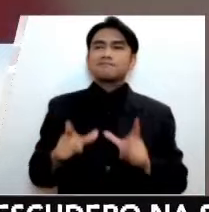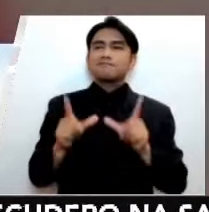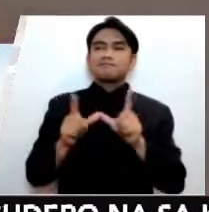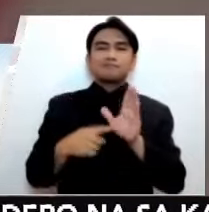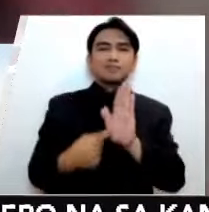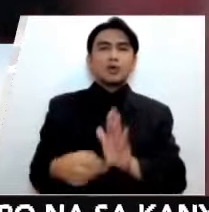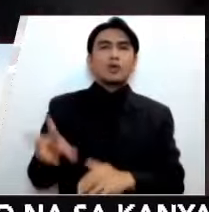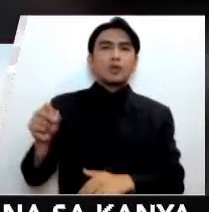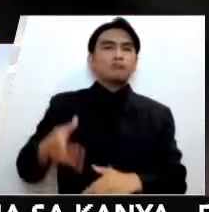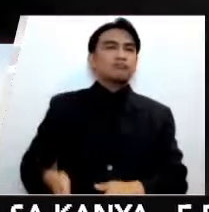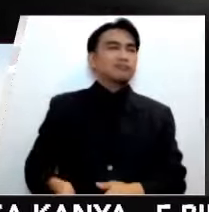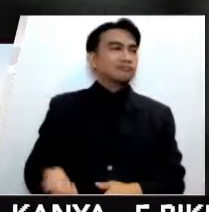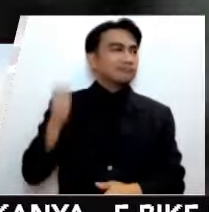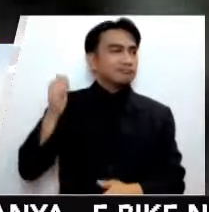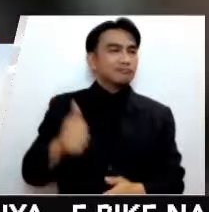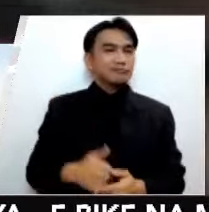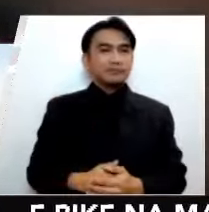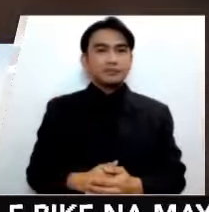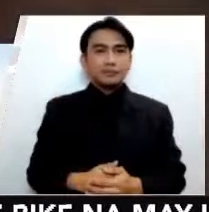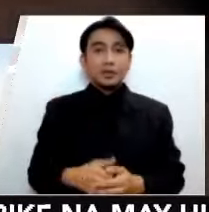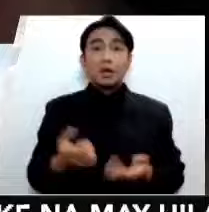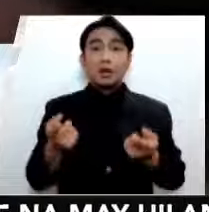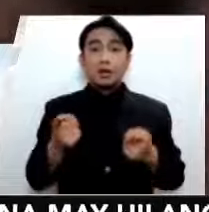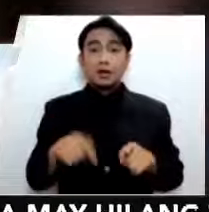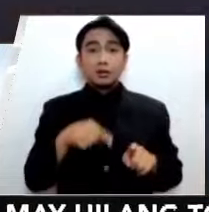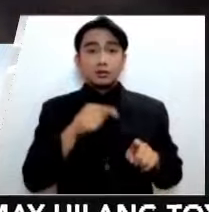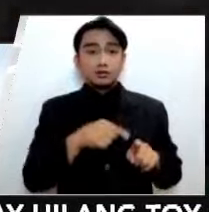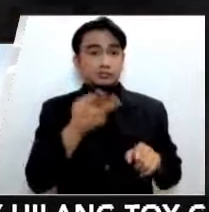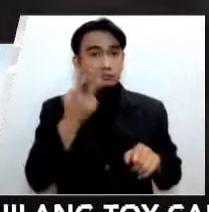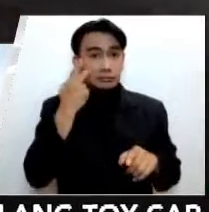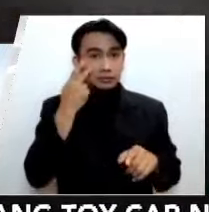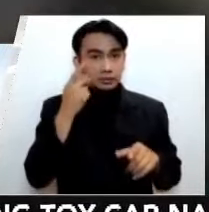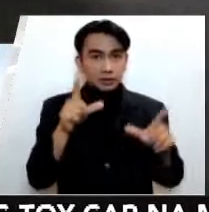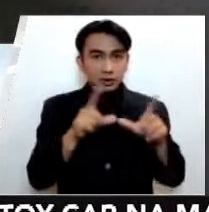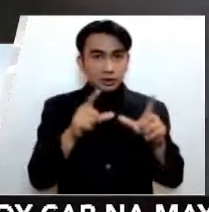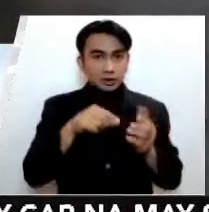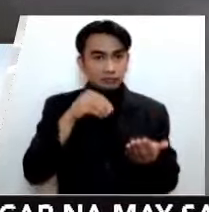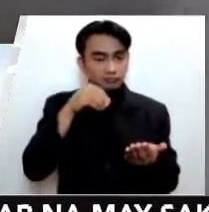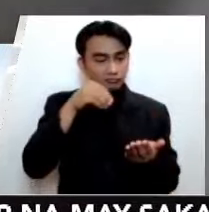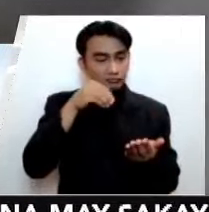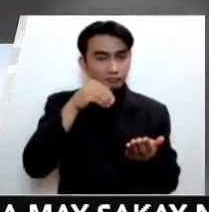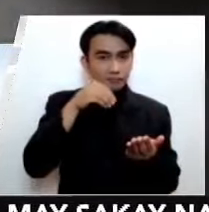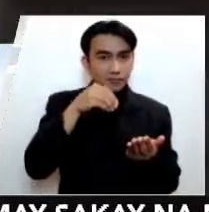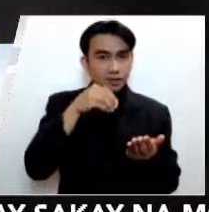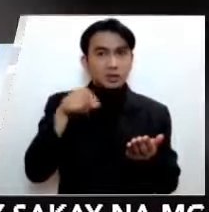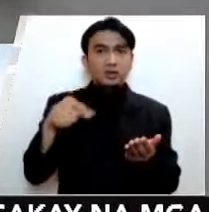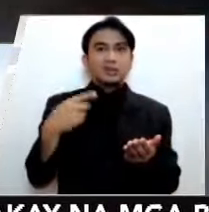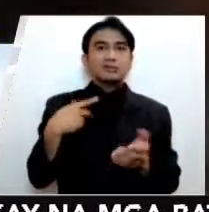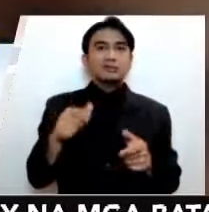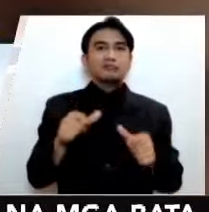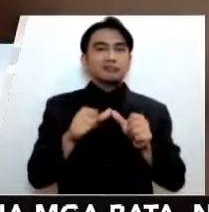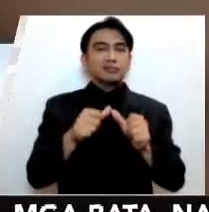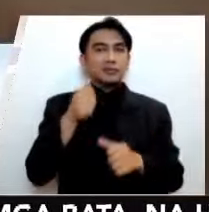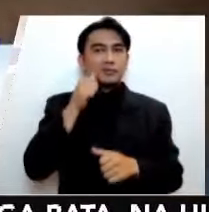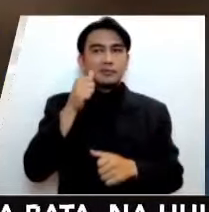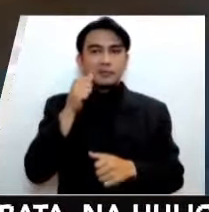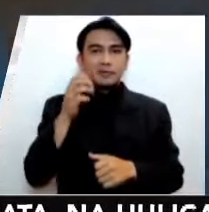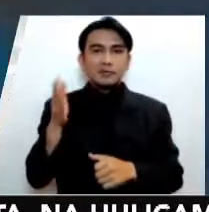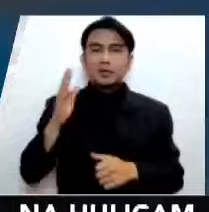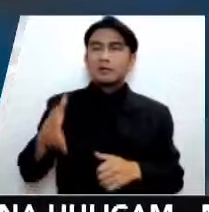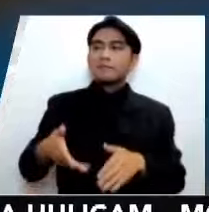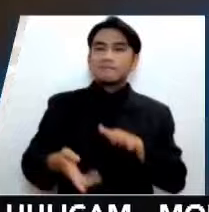Pero napicturean daw ng enforcer ang lisensya, kaya natikitan pa rin ang babae. Salamat. Oscar